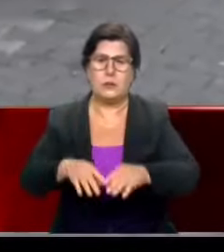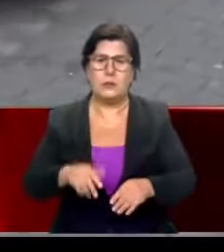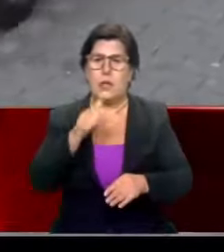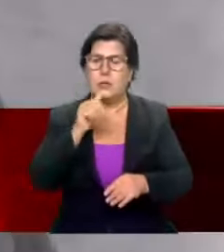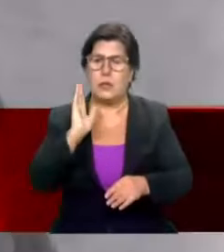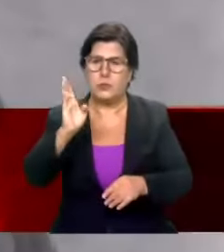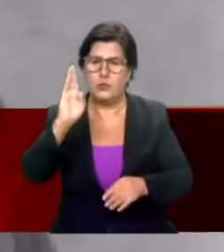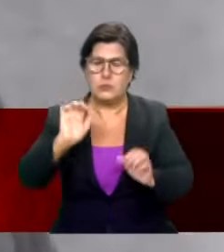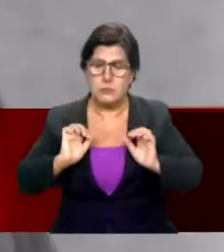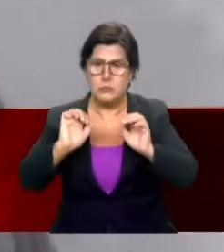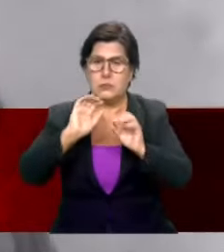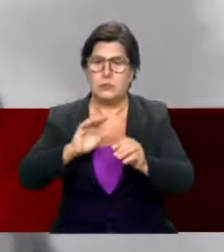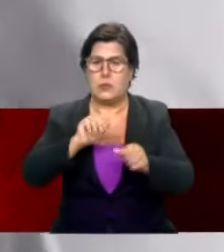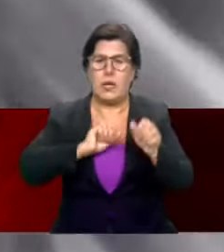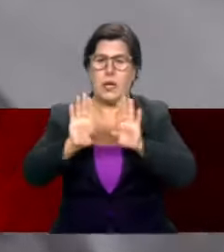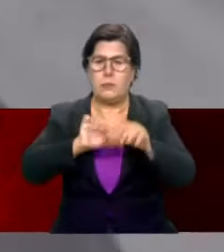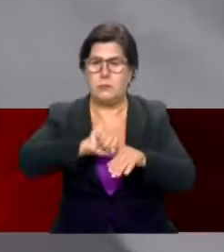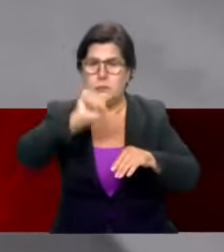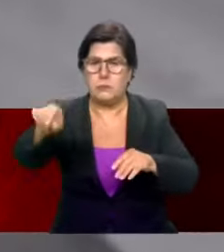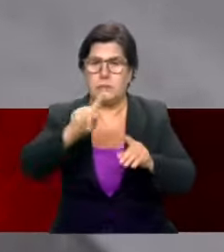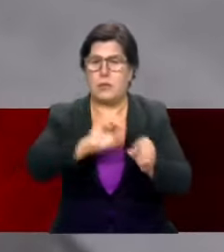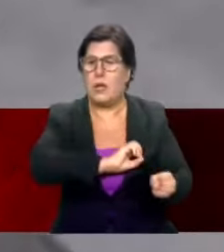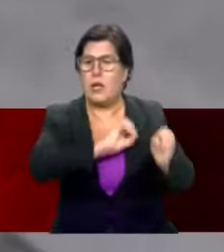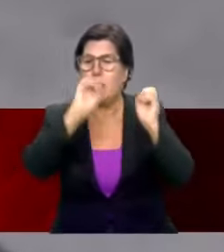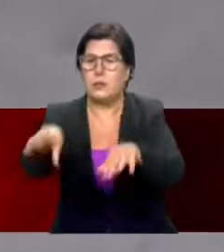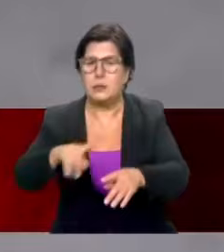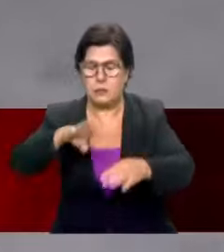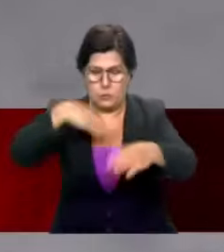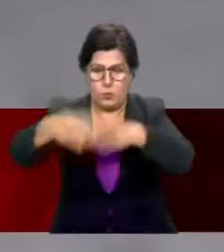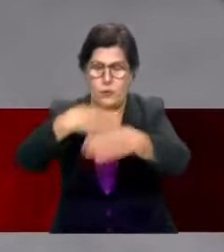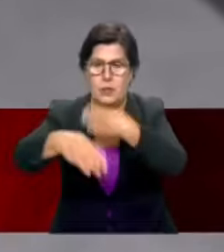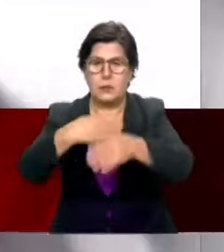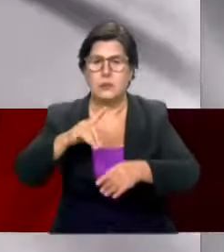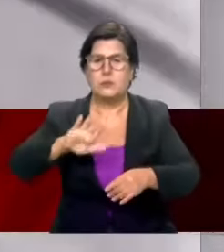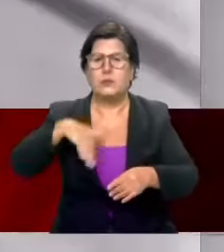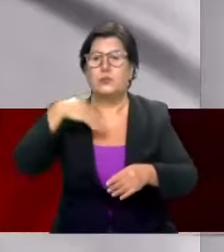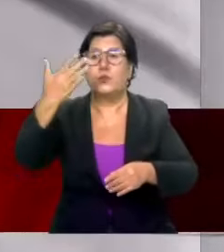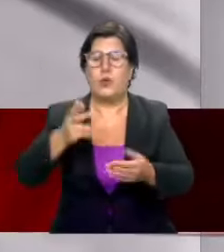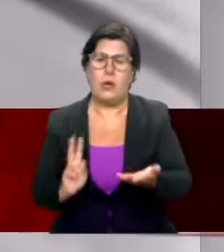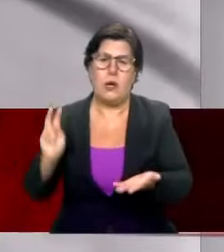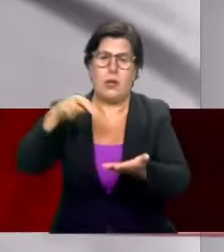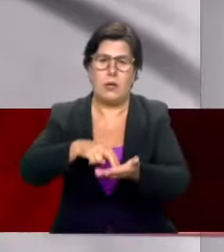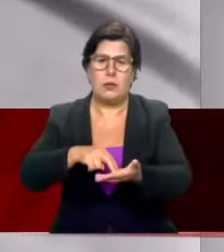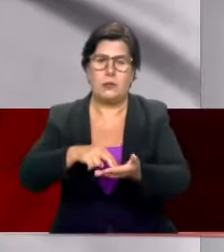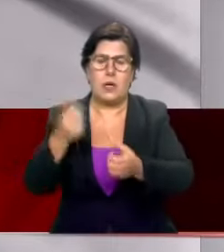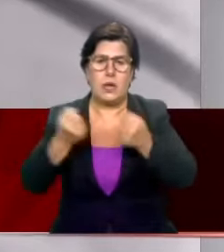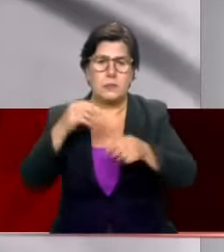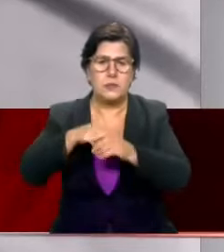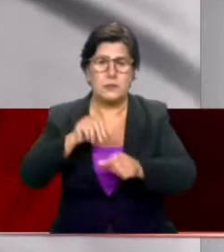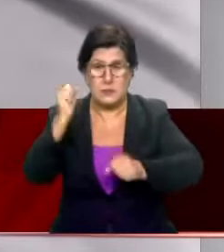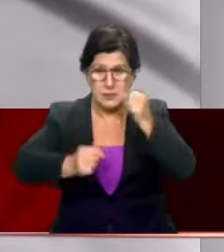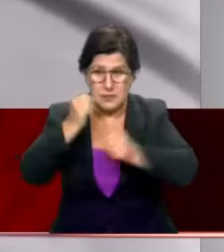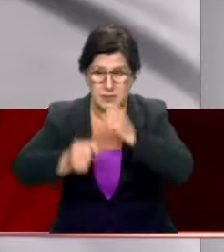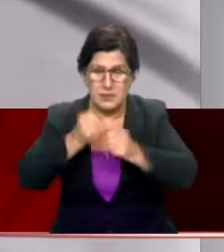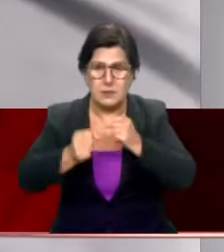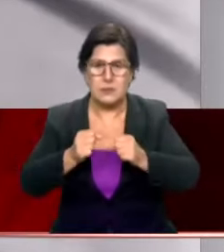adamı böyle yitiyor, bırakıp gidiyor yani. Araçtan atıldı, yerde yuvarlandı, sonra da ayağa kalktı. Atıldığı otomobilin peşinden